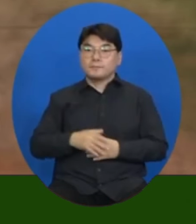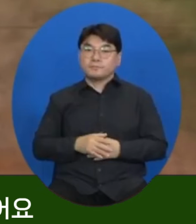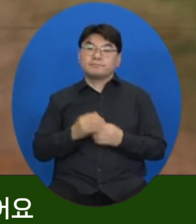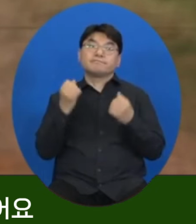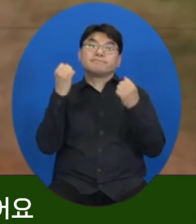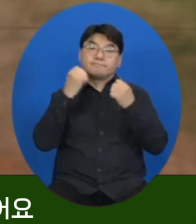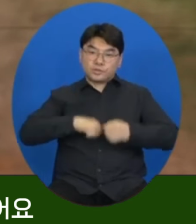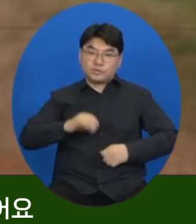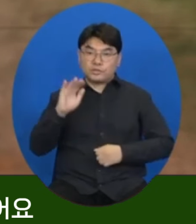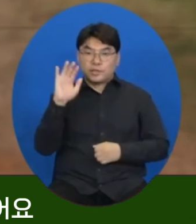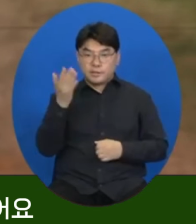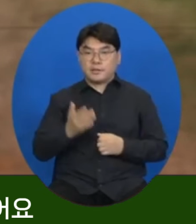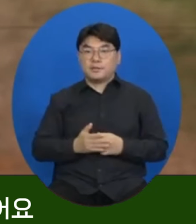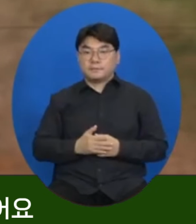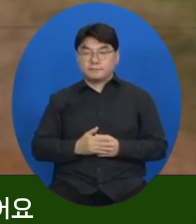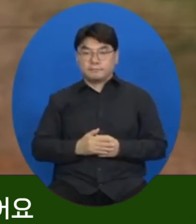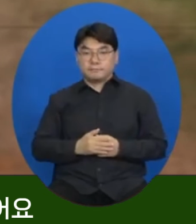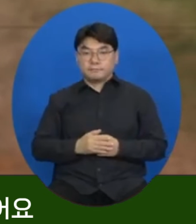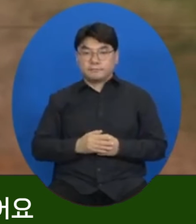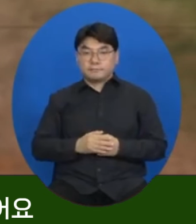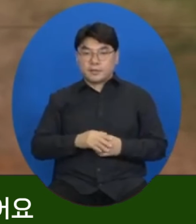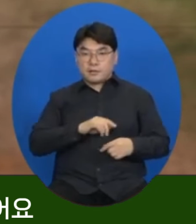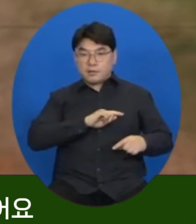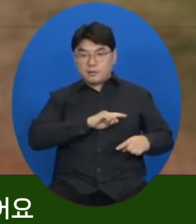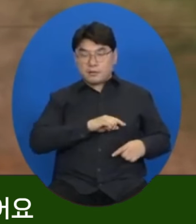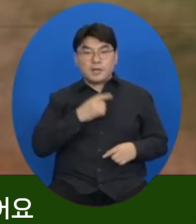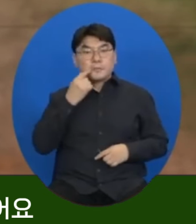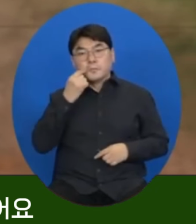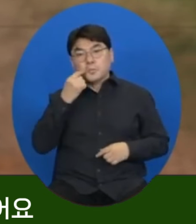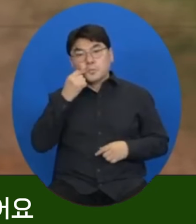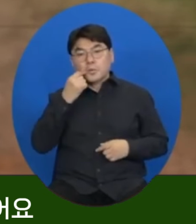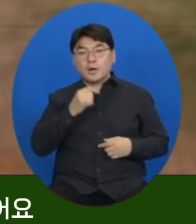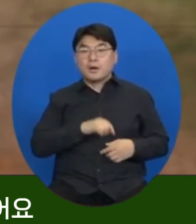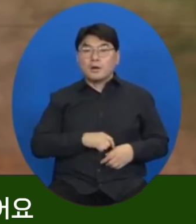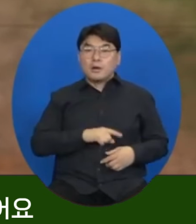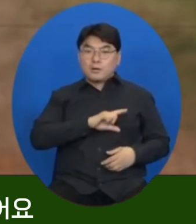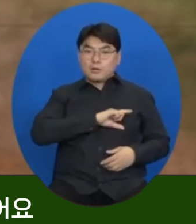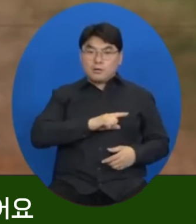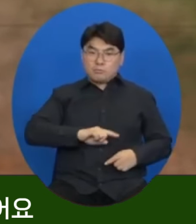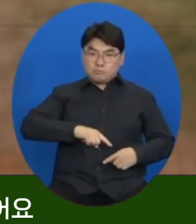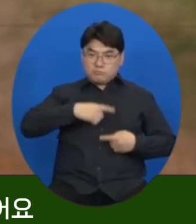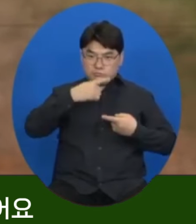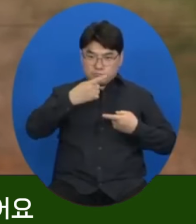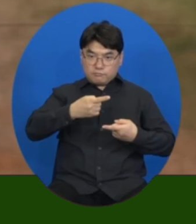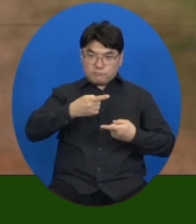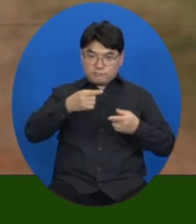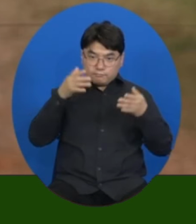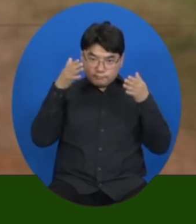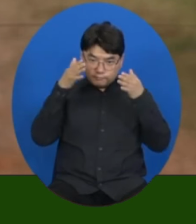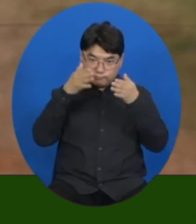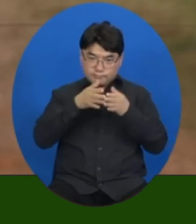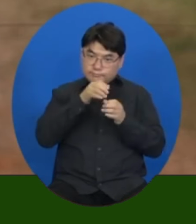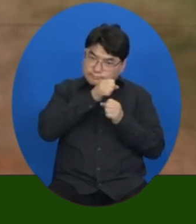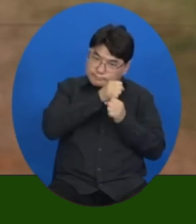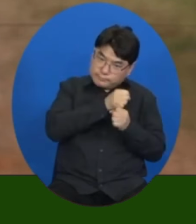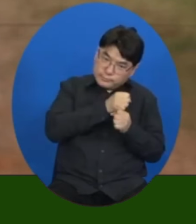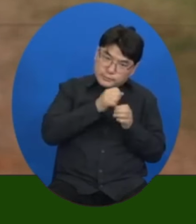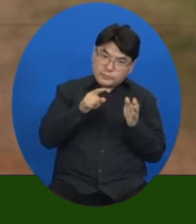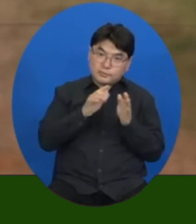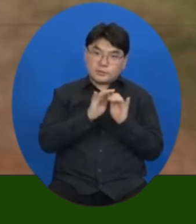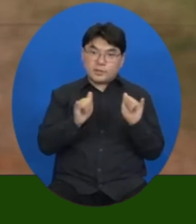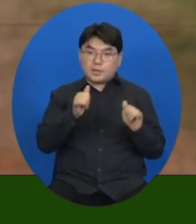인기나 명예나 권력과 같은 무형의 소유물에 의지한 사람도 있어요 물론 여러분